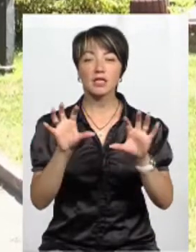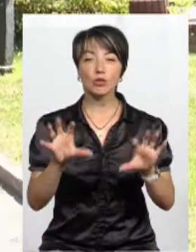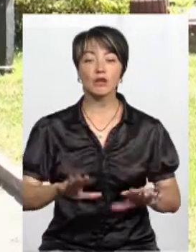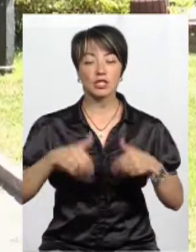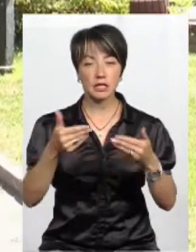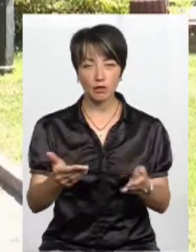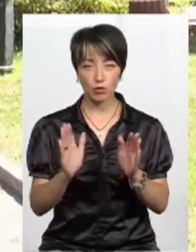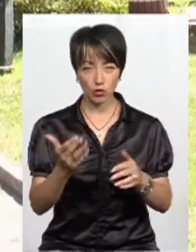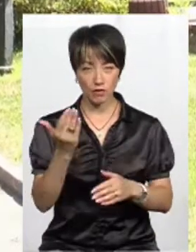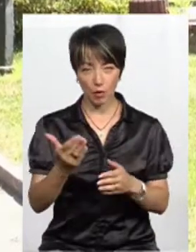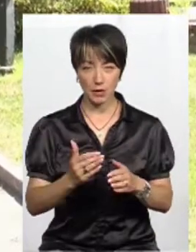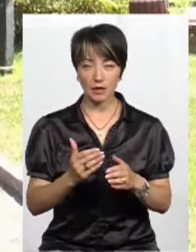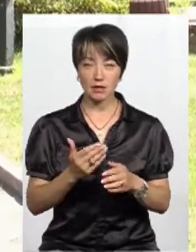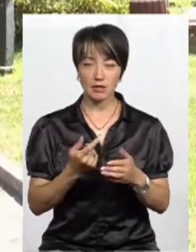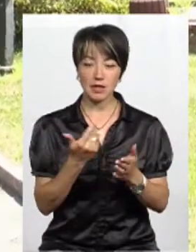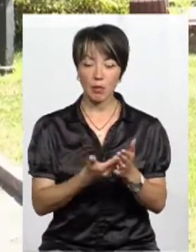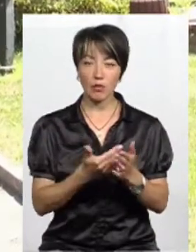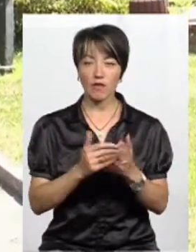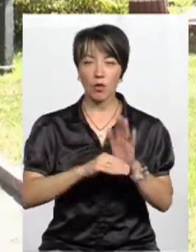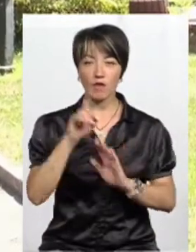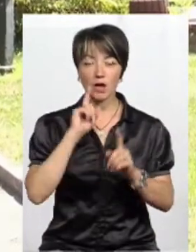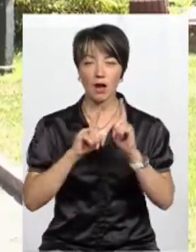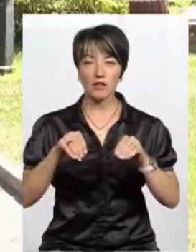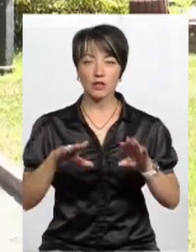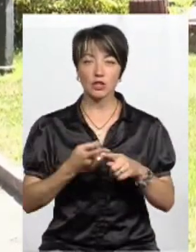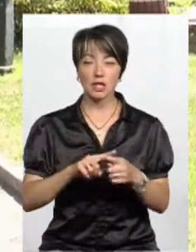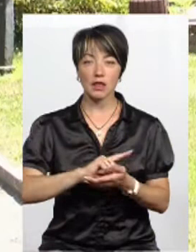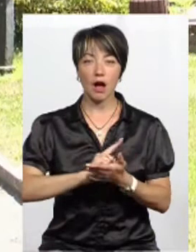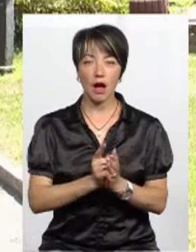ініціативи будуть вами запропоновані у Верховній Раді для вирішення